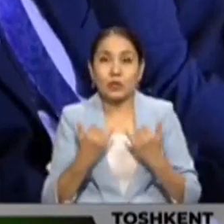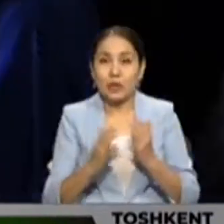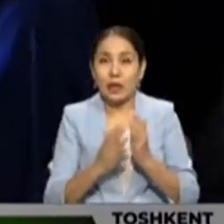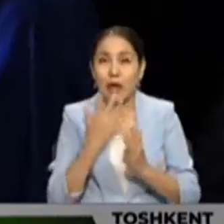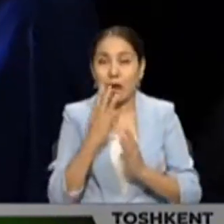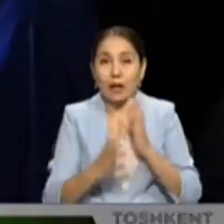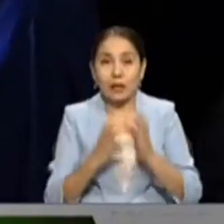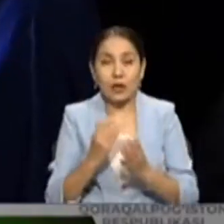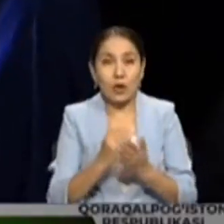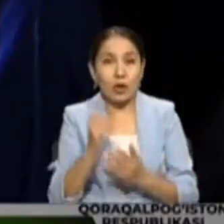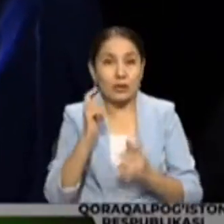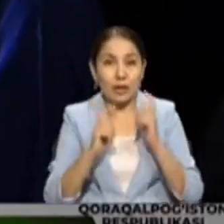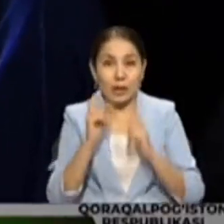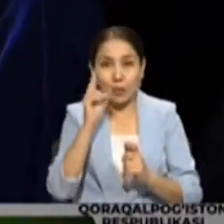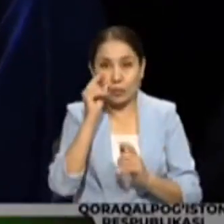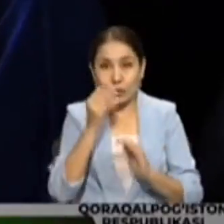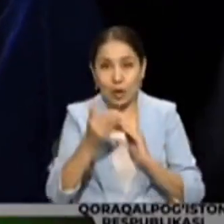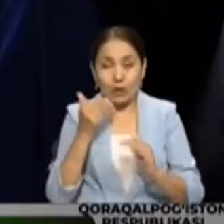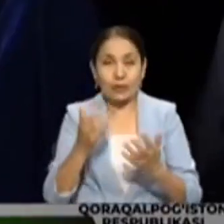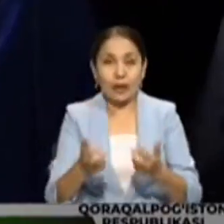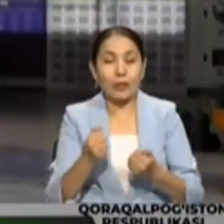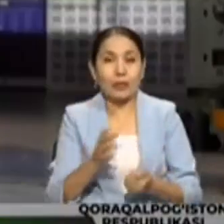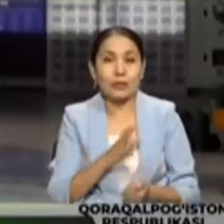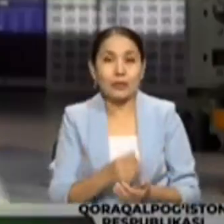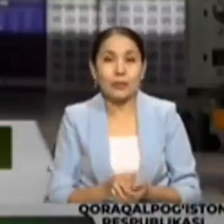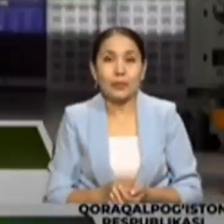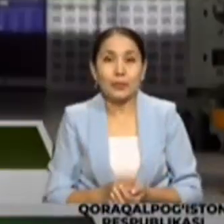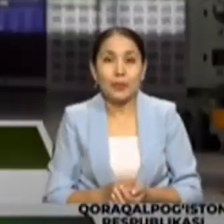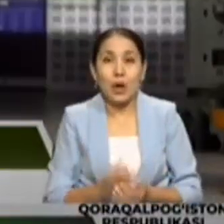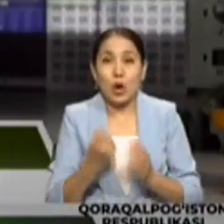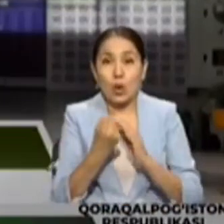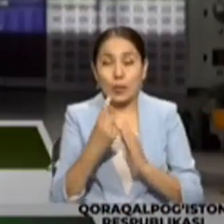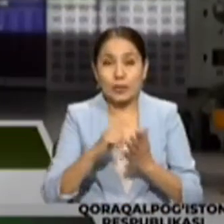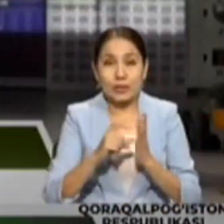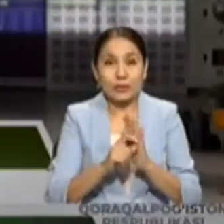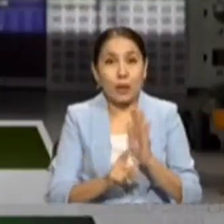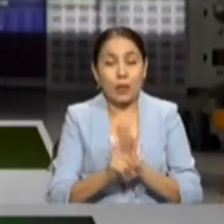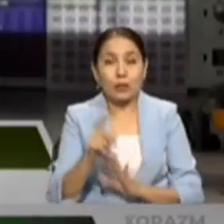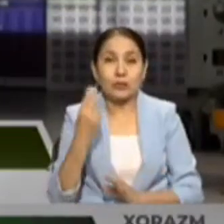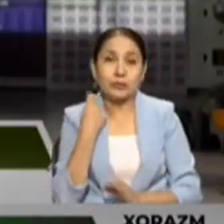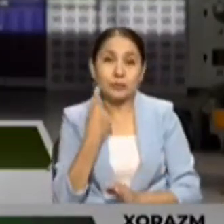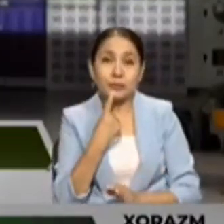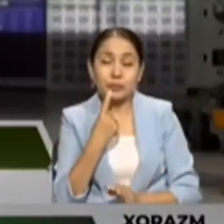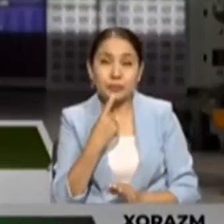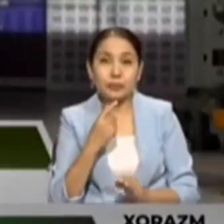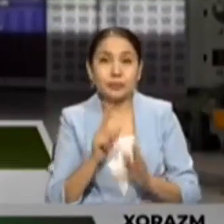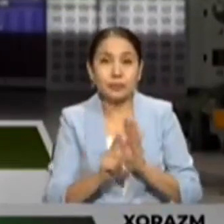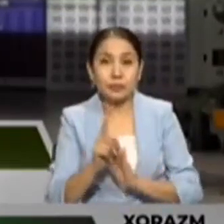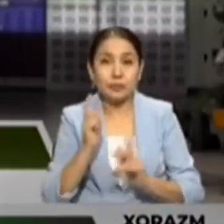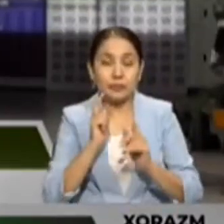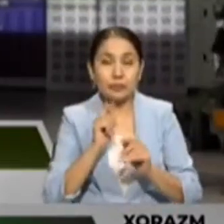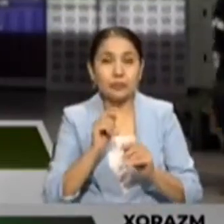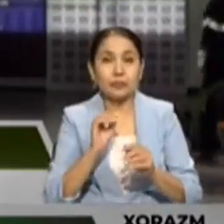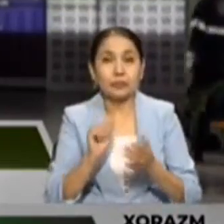oliy ta'lim muassasalariga muddatidan oldin qabul qilindilar. 11-chi sinfda boshidan chet el universitetlariga topshirib boshladim va